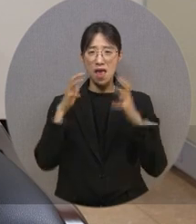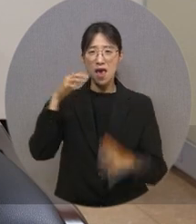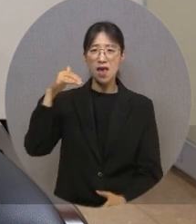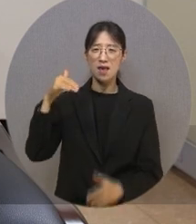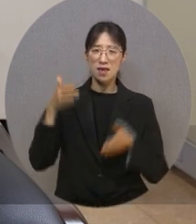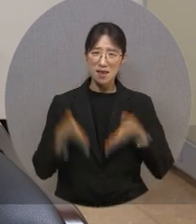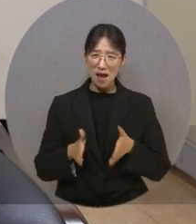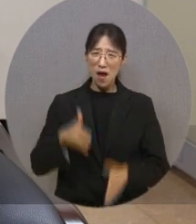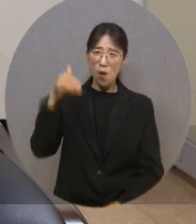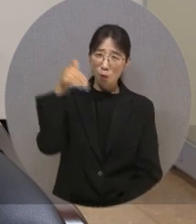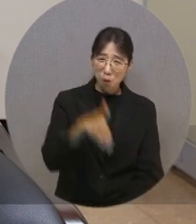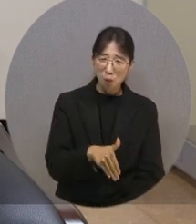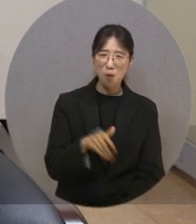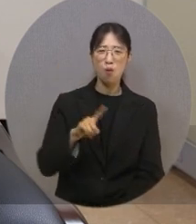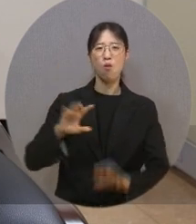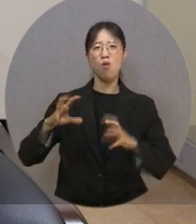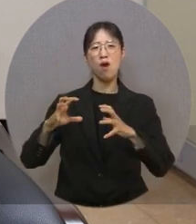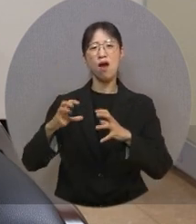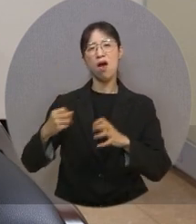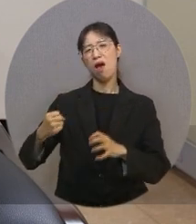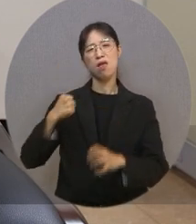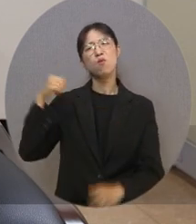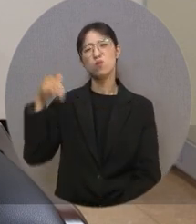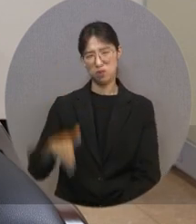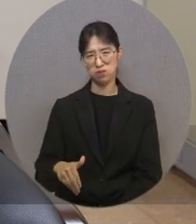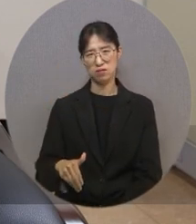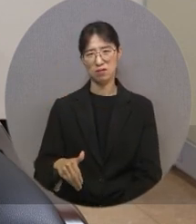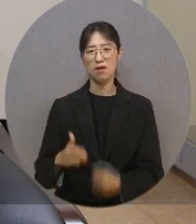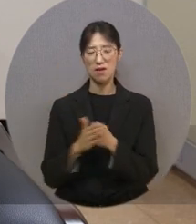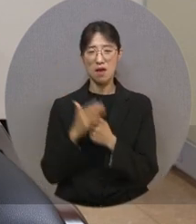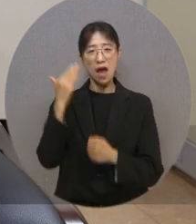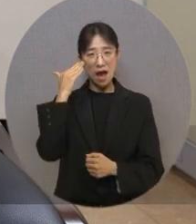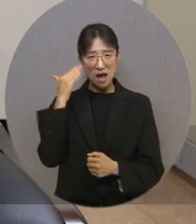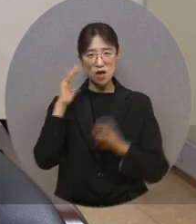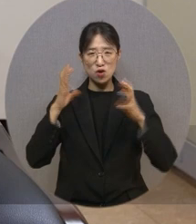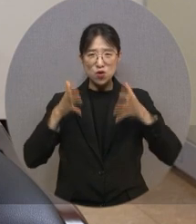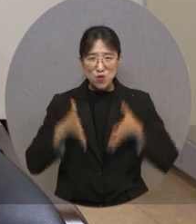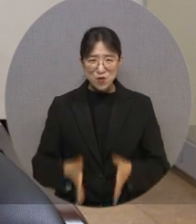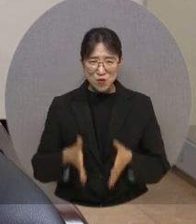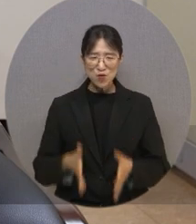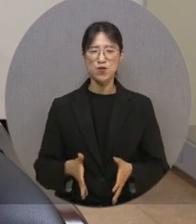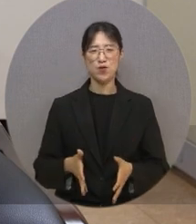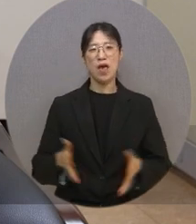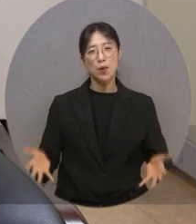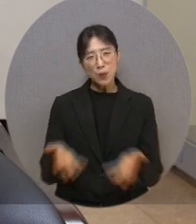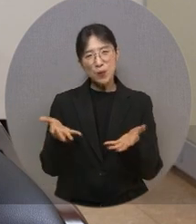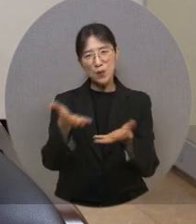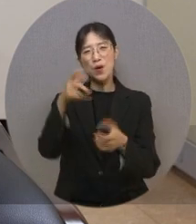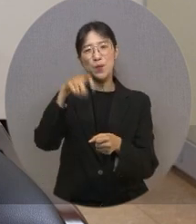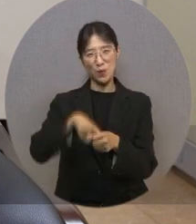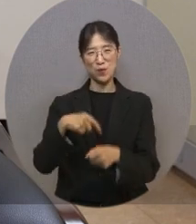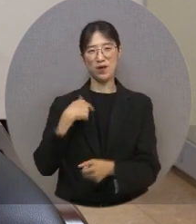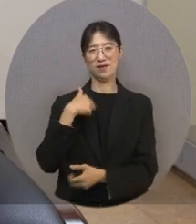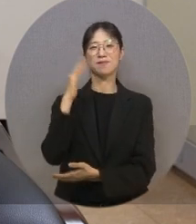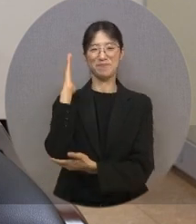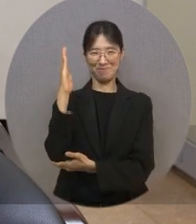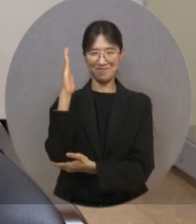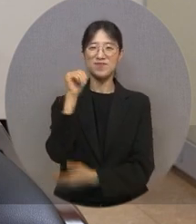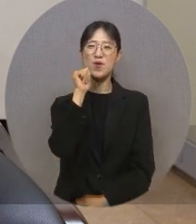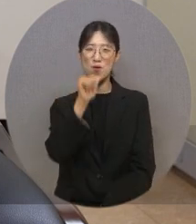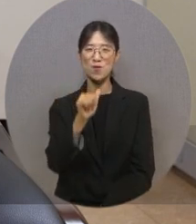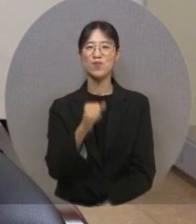곧 국가의 경쟁력입니다. 그렇기 때문에 우리나라의 출산을 장려하고자 그 자리에 서서 5분